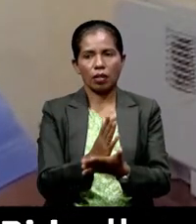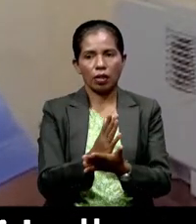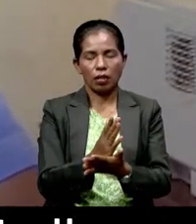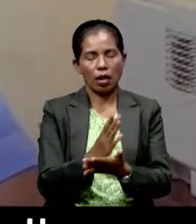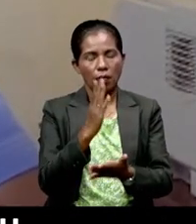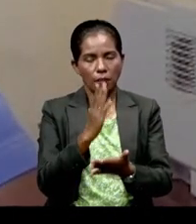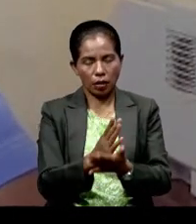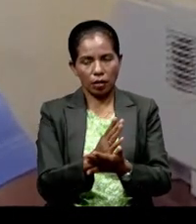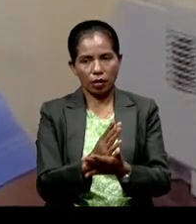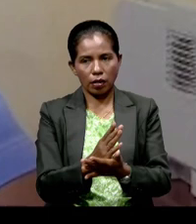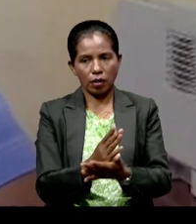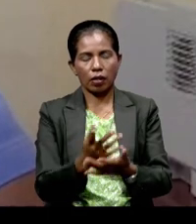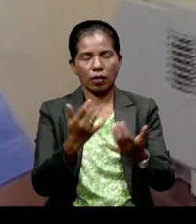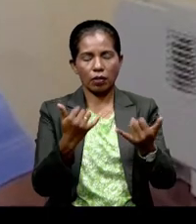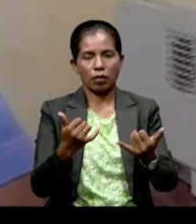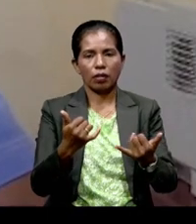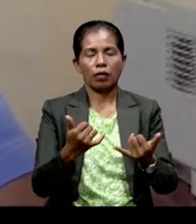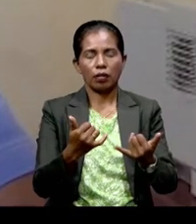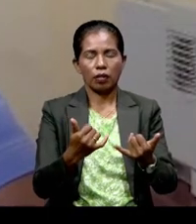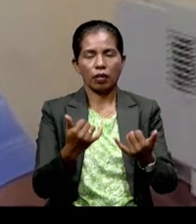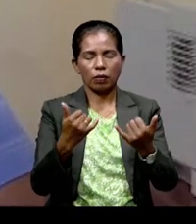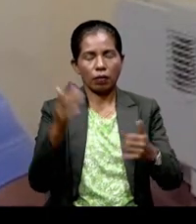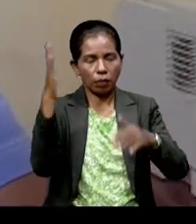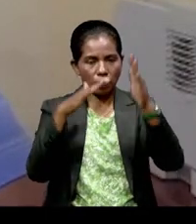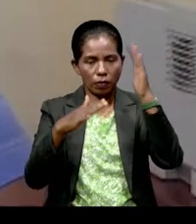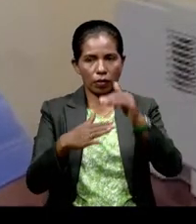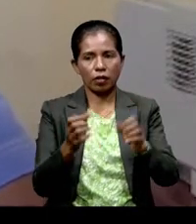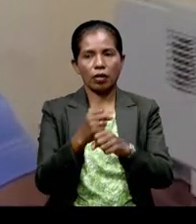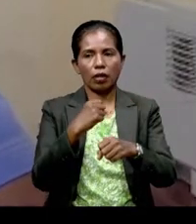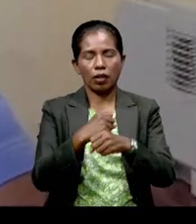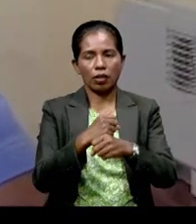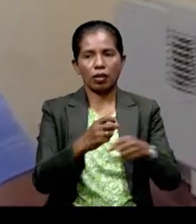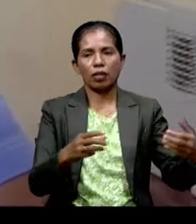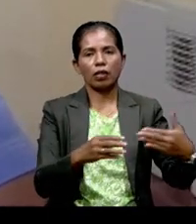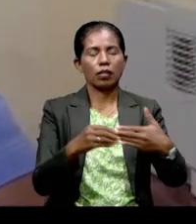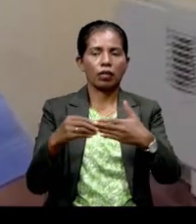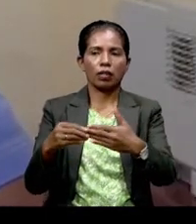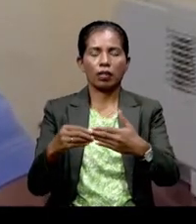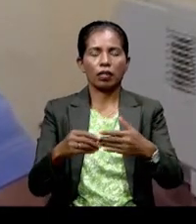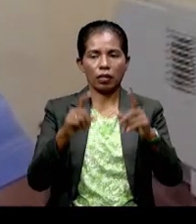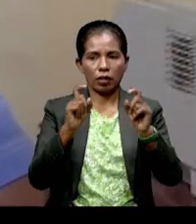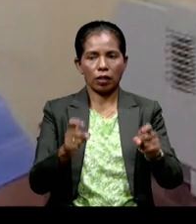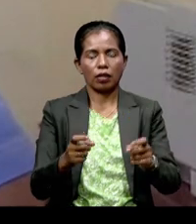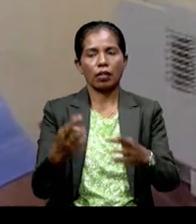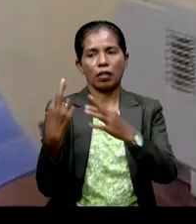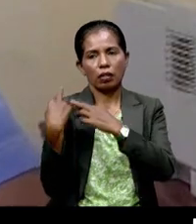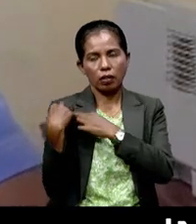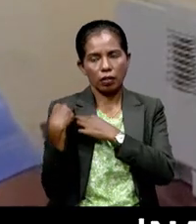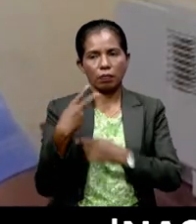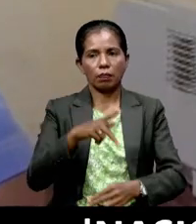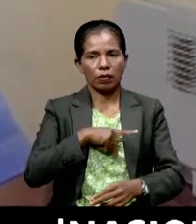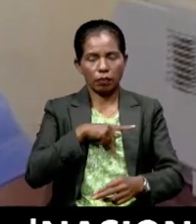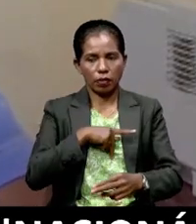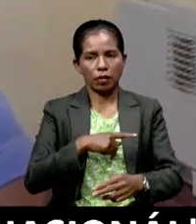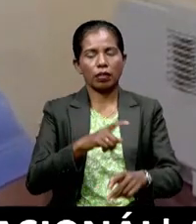hela Ira maka gorra gorra ba akuntesne ni ira organiza karek nia tenser responsabilidad privada.